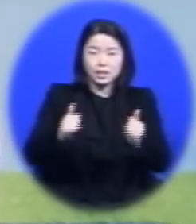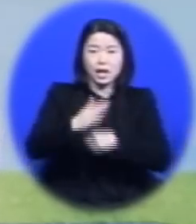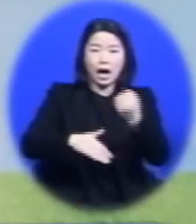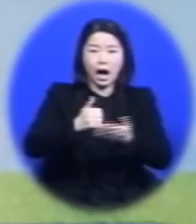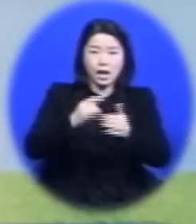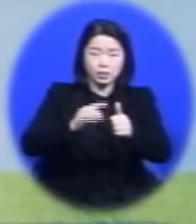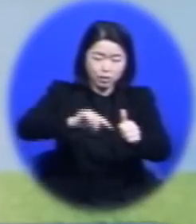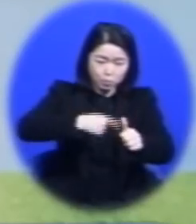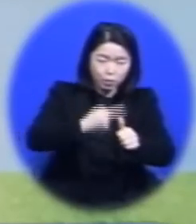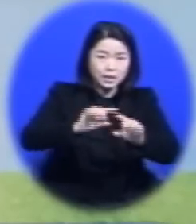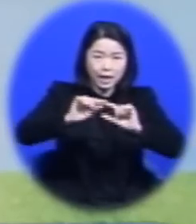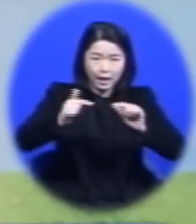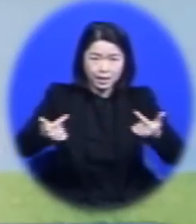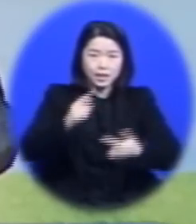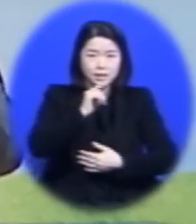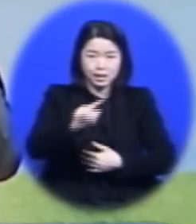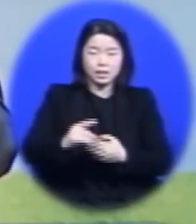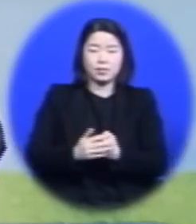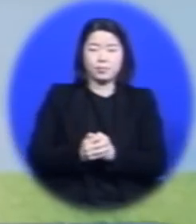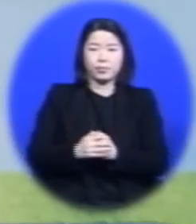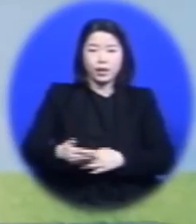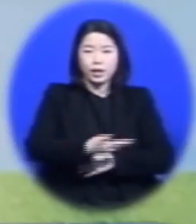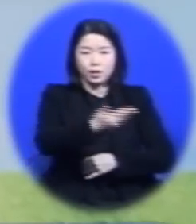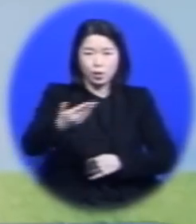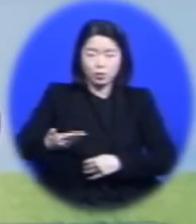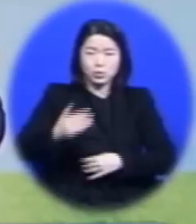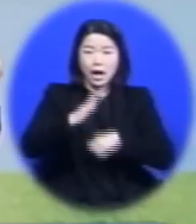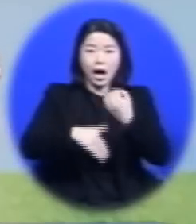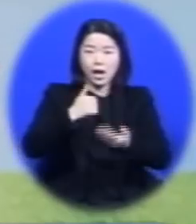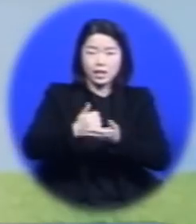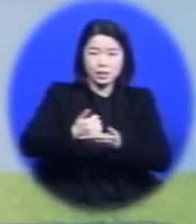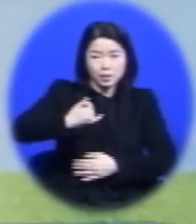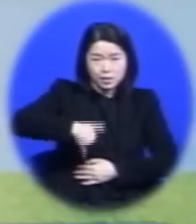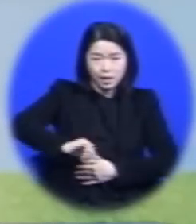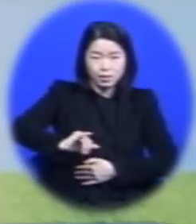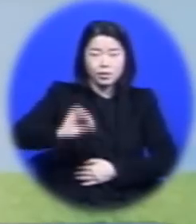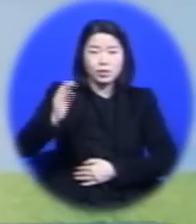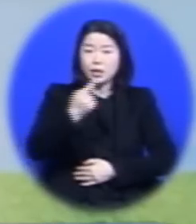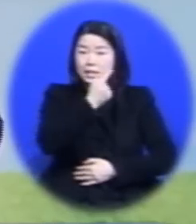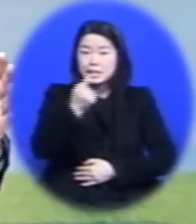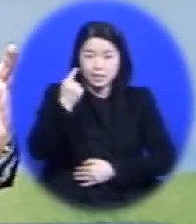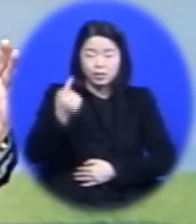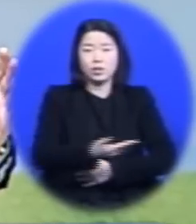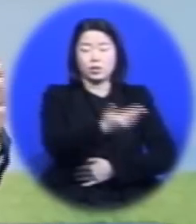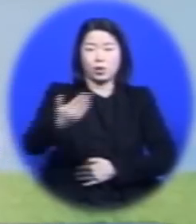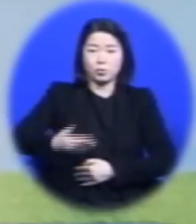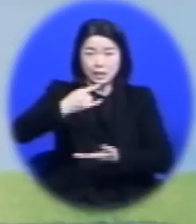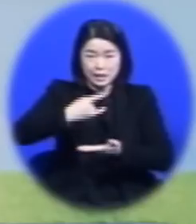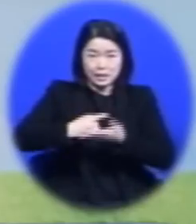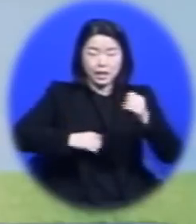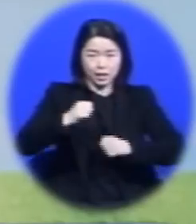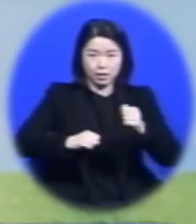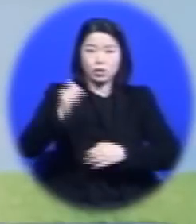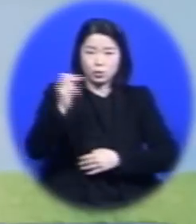속하지 아니하니라 여러분 여러분이 하나님의 자녀된 증거는 여러분이 의를 행하는 것과